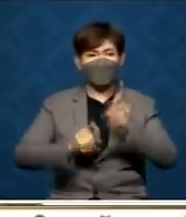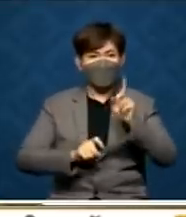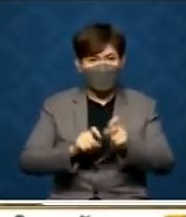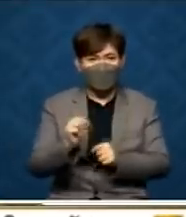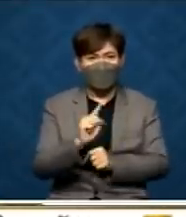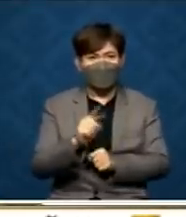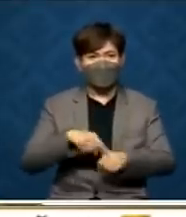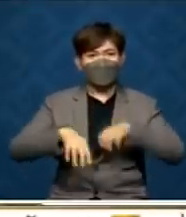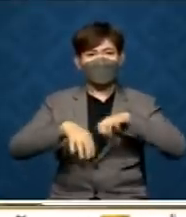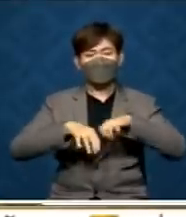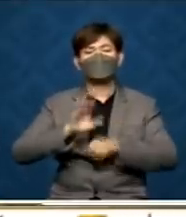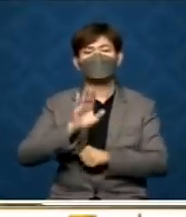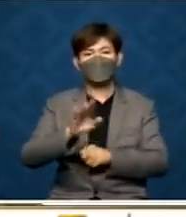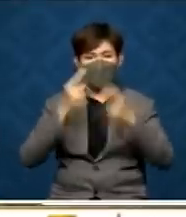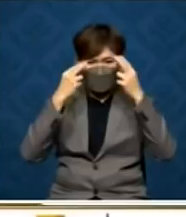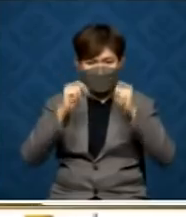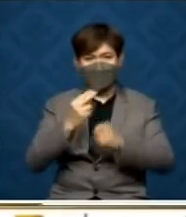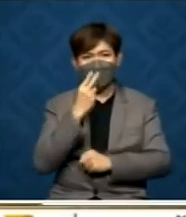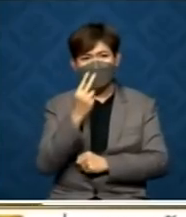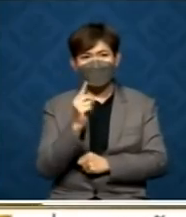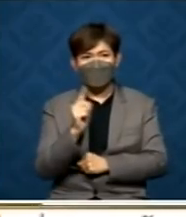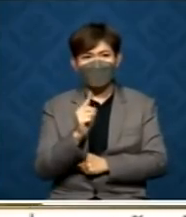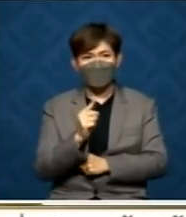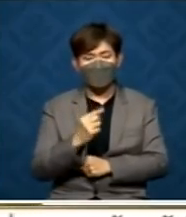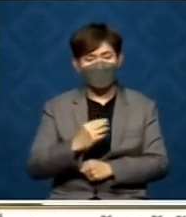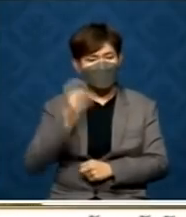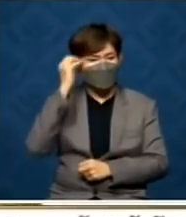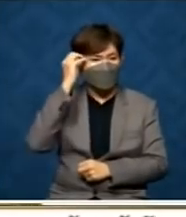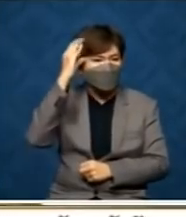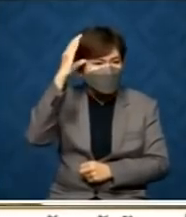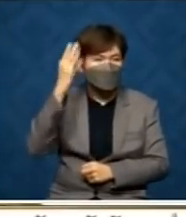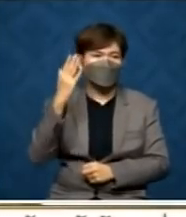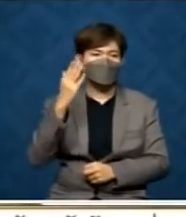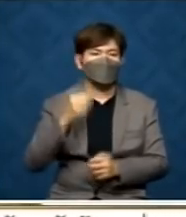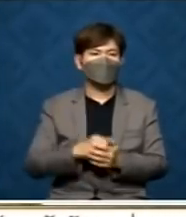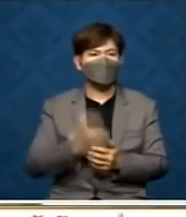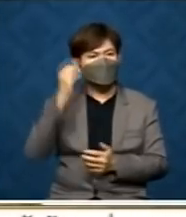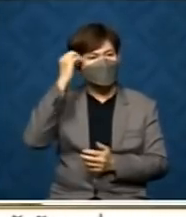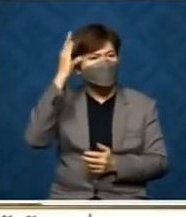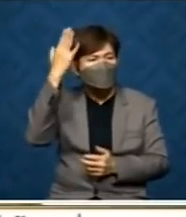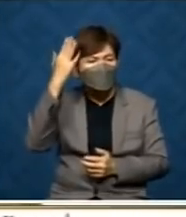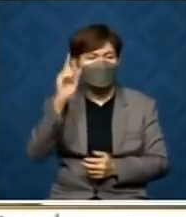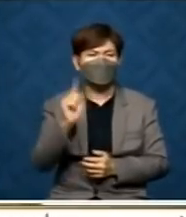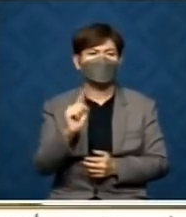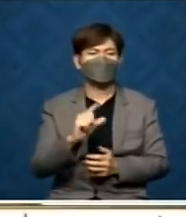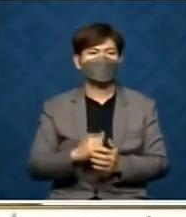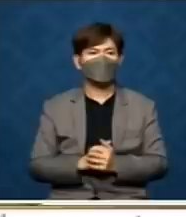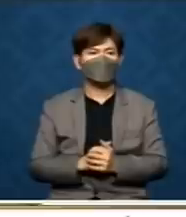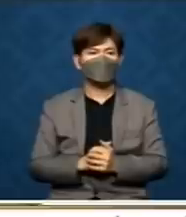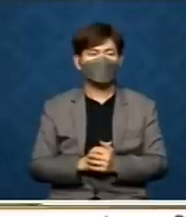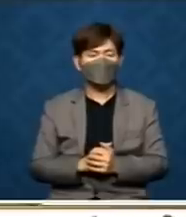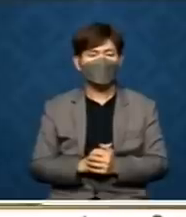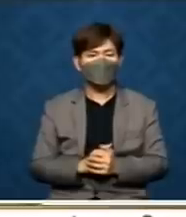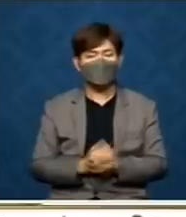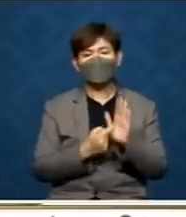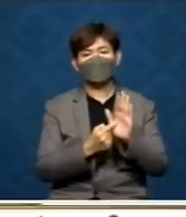การบริหารของท่านไร้ภูมิปัญญาไร้ตรงไหนผู้บรรดาอันดับแรกที่